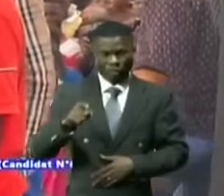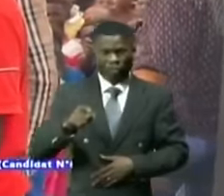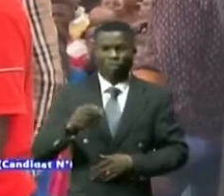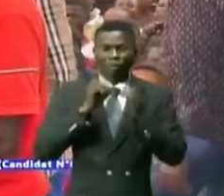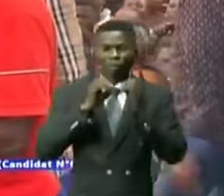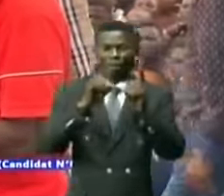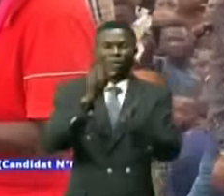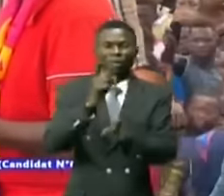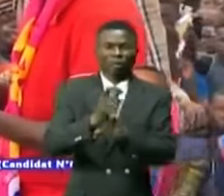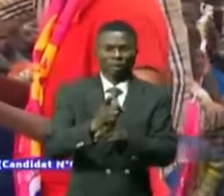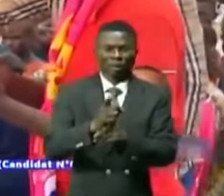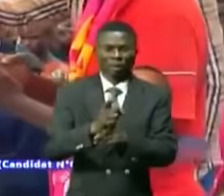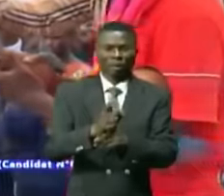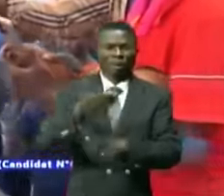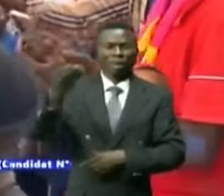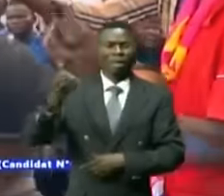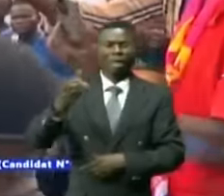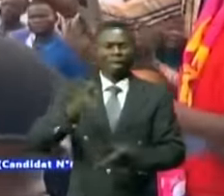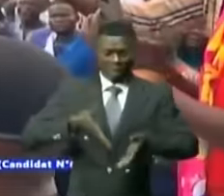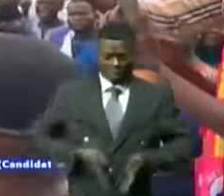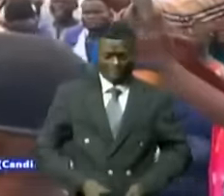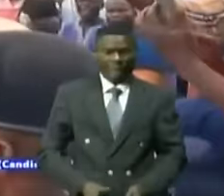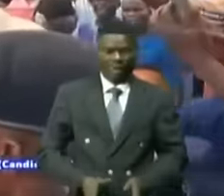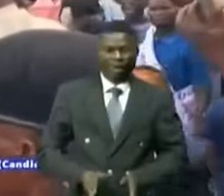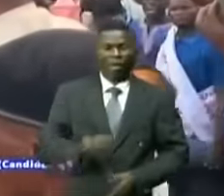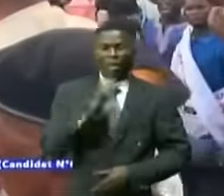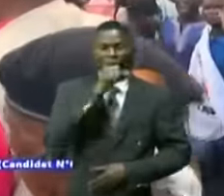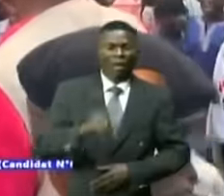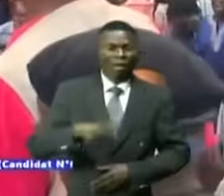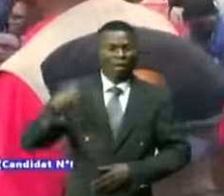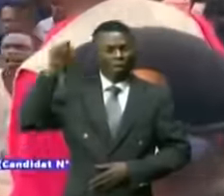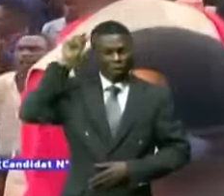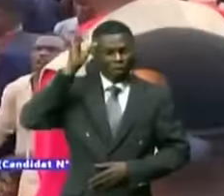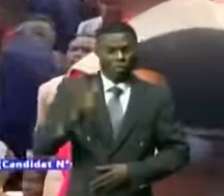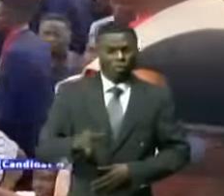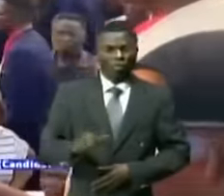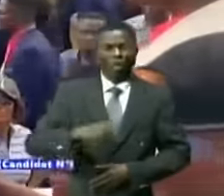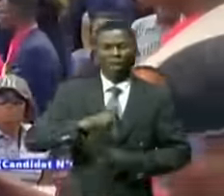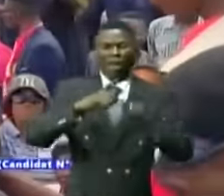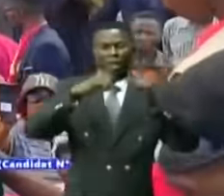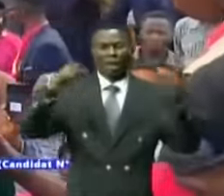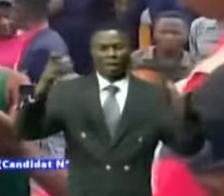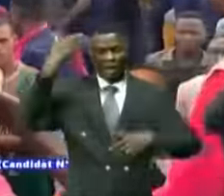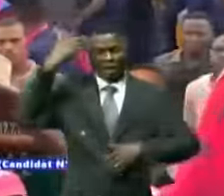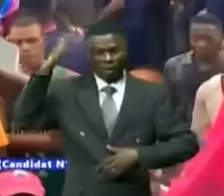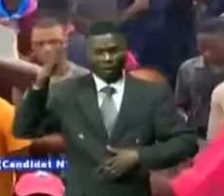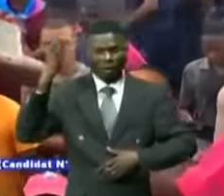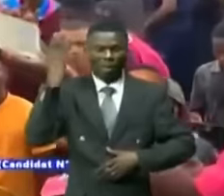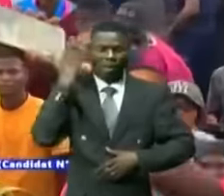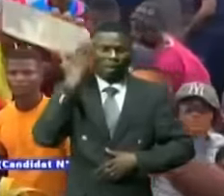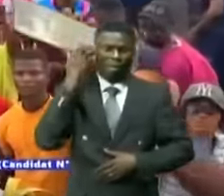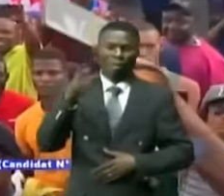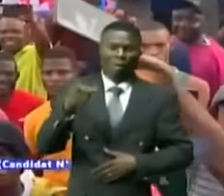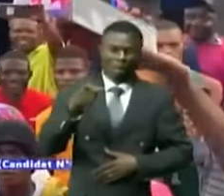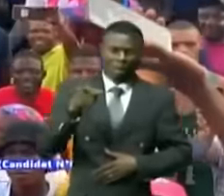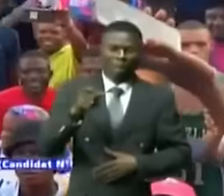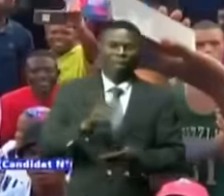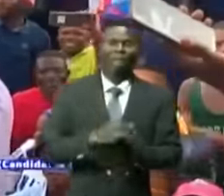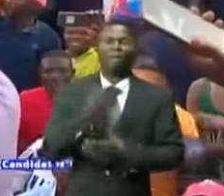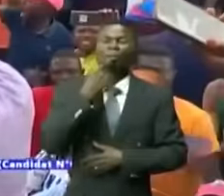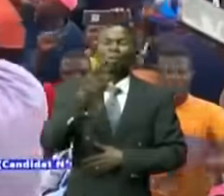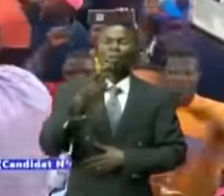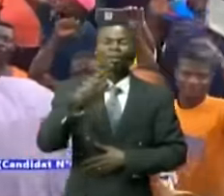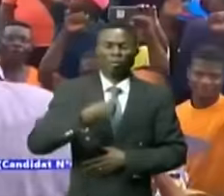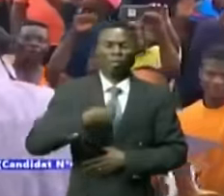mots précis d'un natif et d'un ex-gouverneur du Grand Équateur. En clair, Jean-Claude Bayende a tant dire,